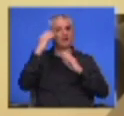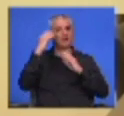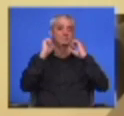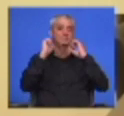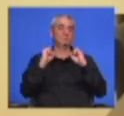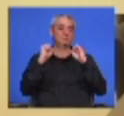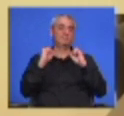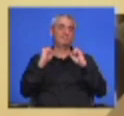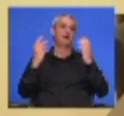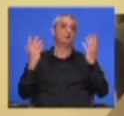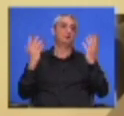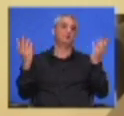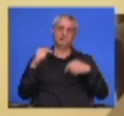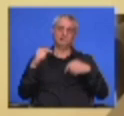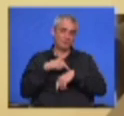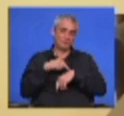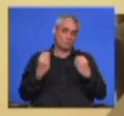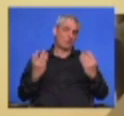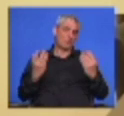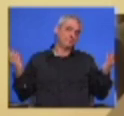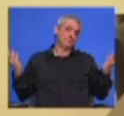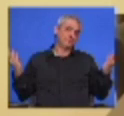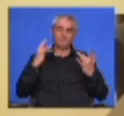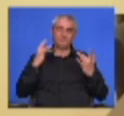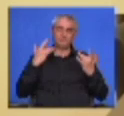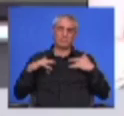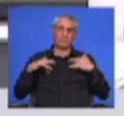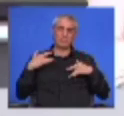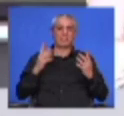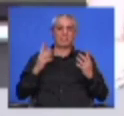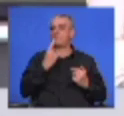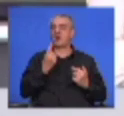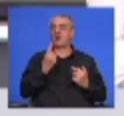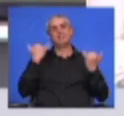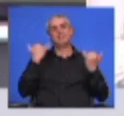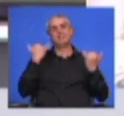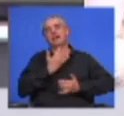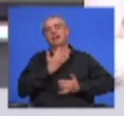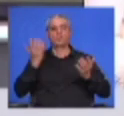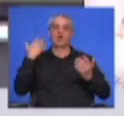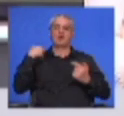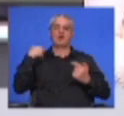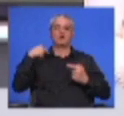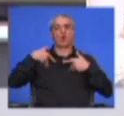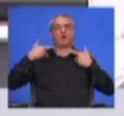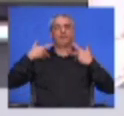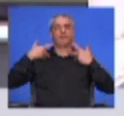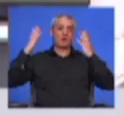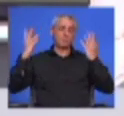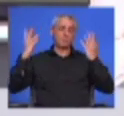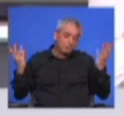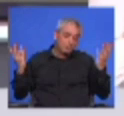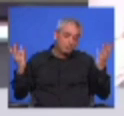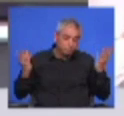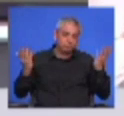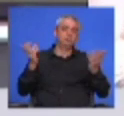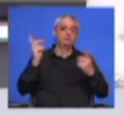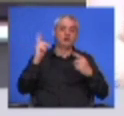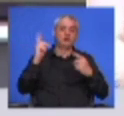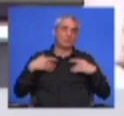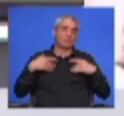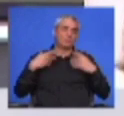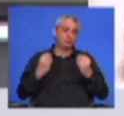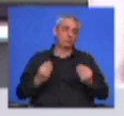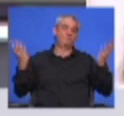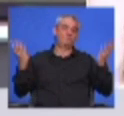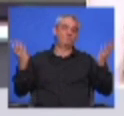וזה עיתוי לא רע בכלל, למצוא תירוץ. למה להגיד, טעינו, היינו אופטימיים מדי? אז הנה, יש תירוץ טוב,